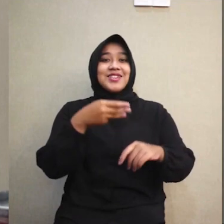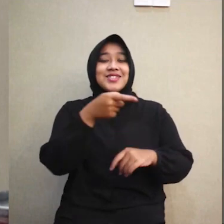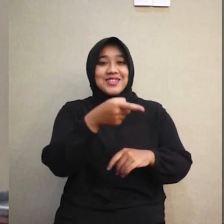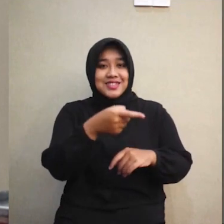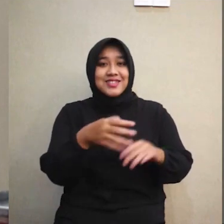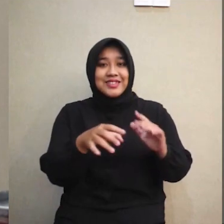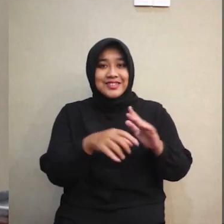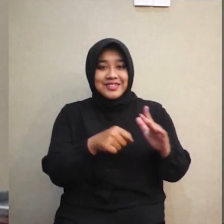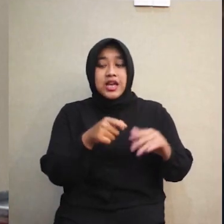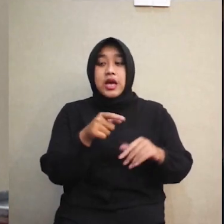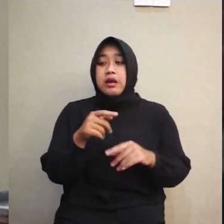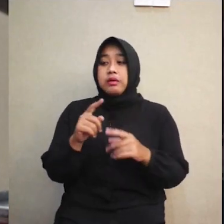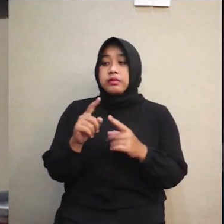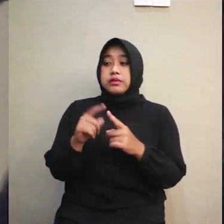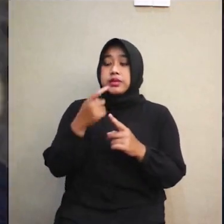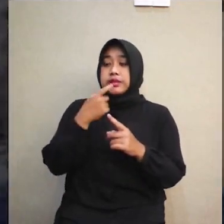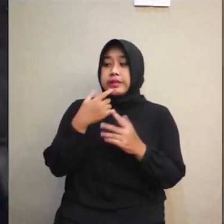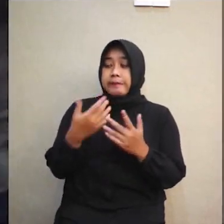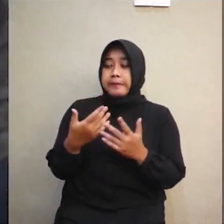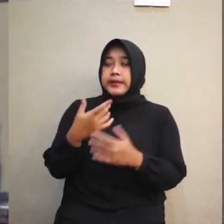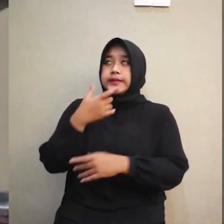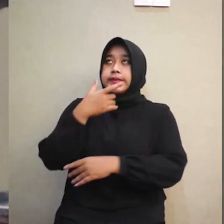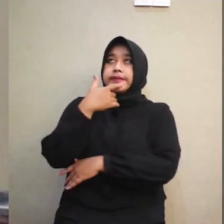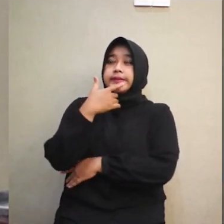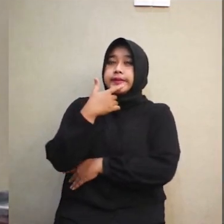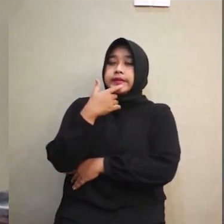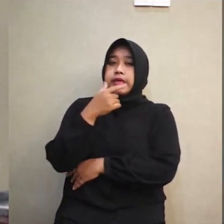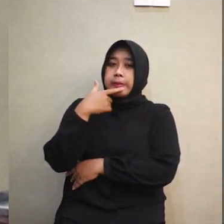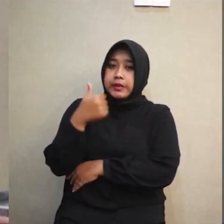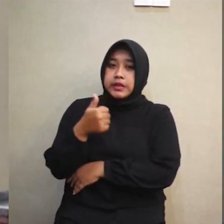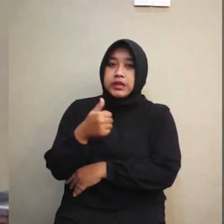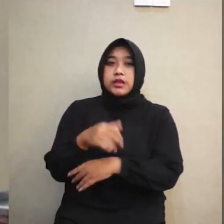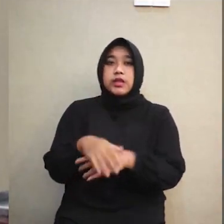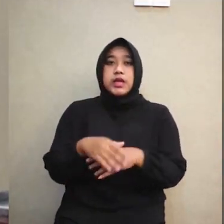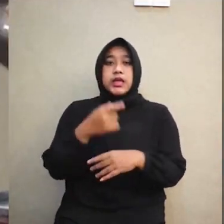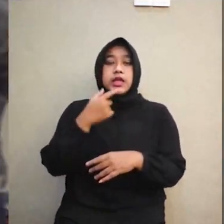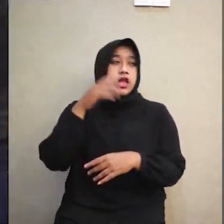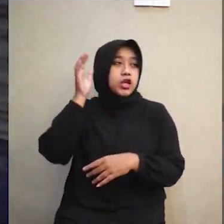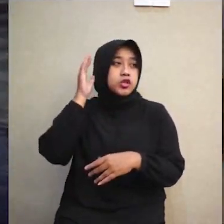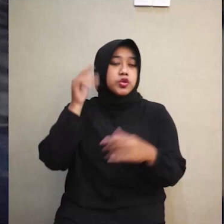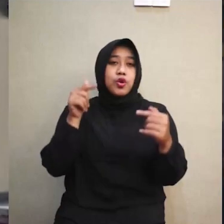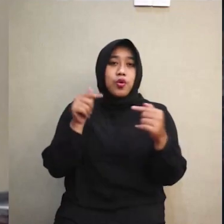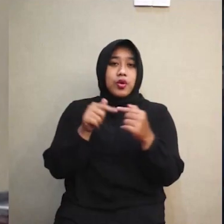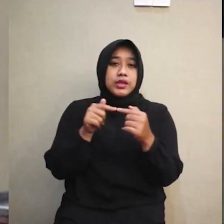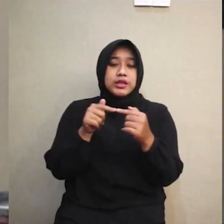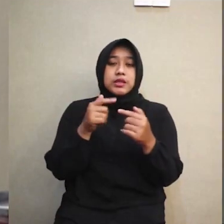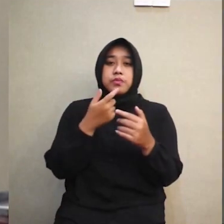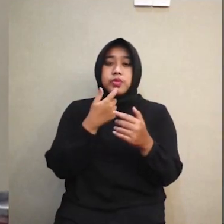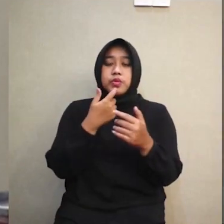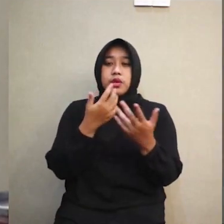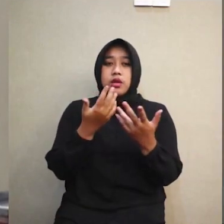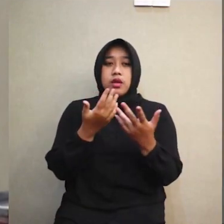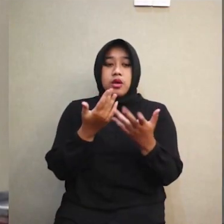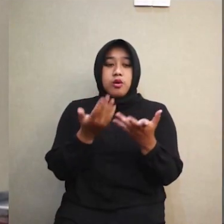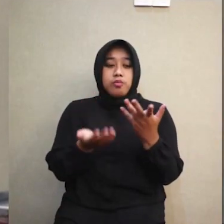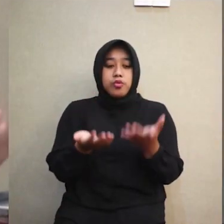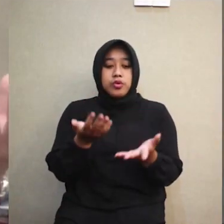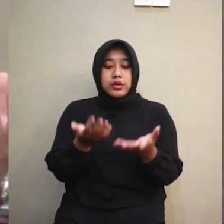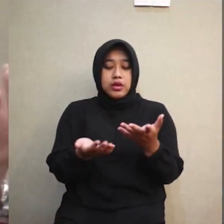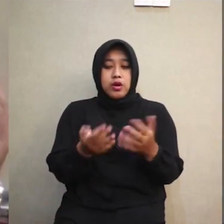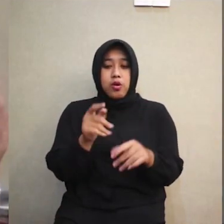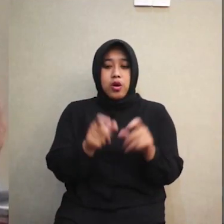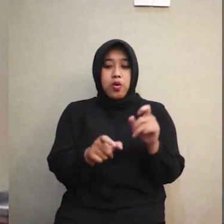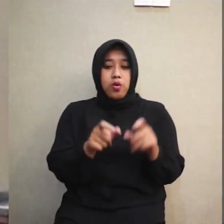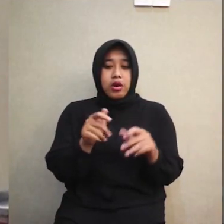Nah pertama yang penting itu adalah Connect to the issue itu satu itu yang mungkin sebagian